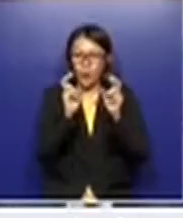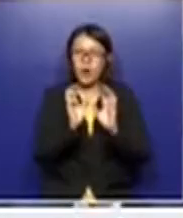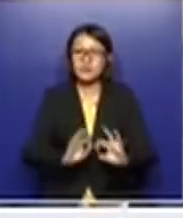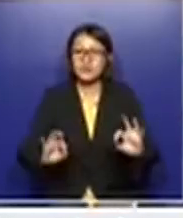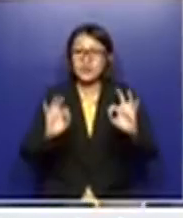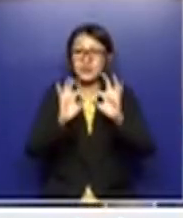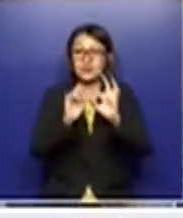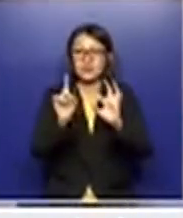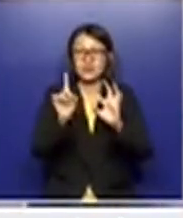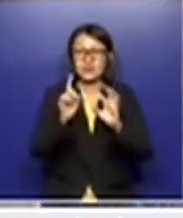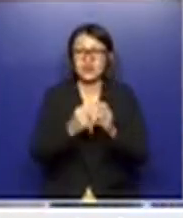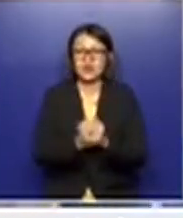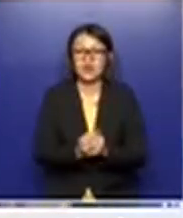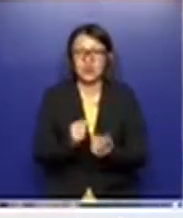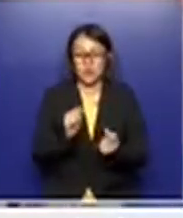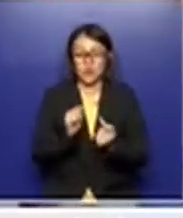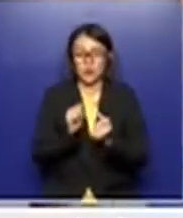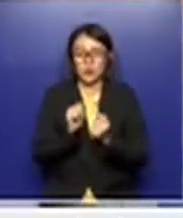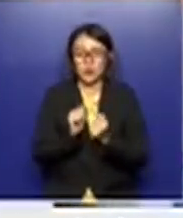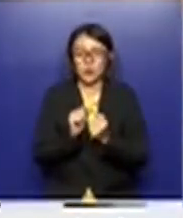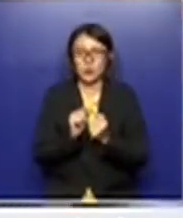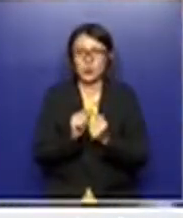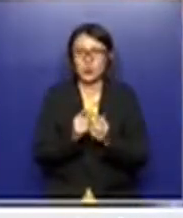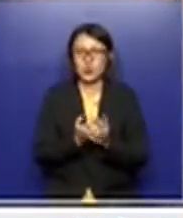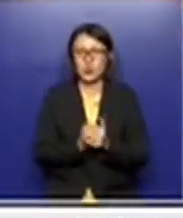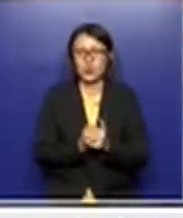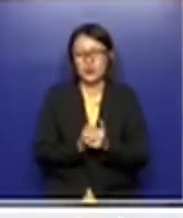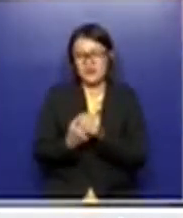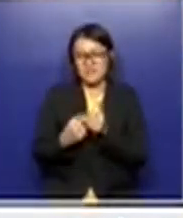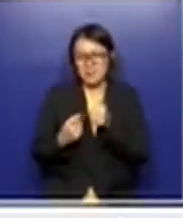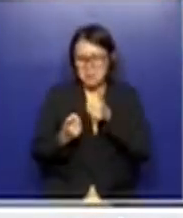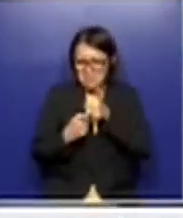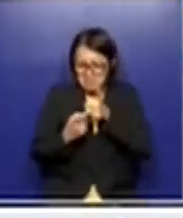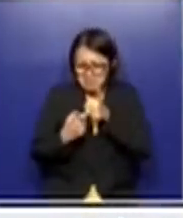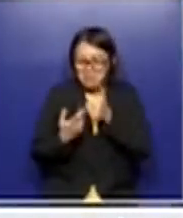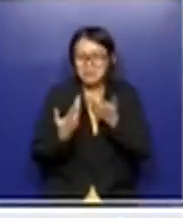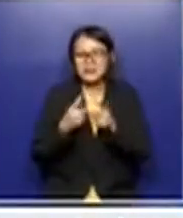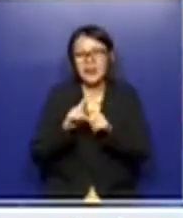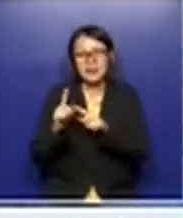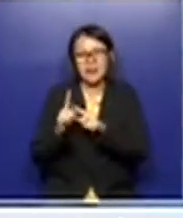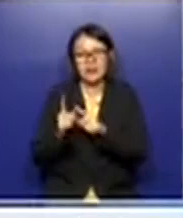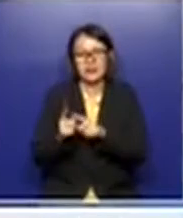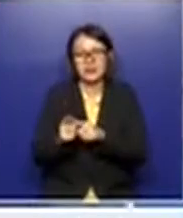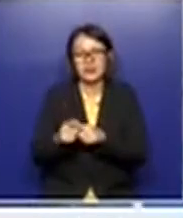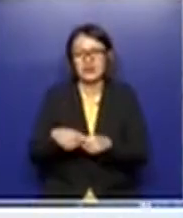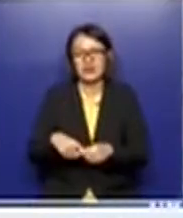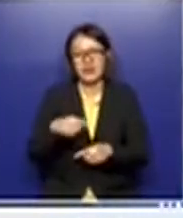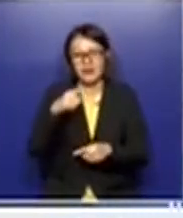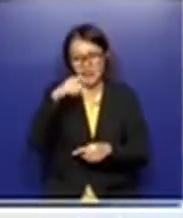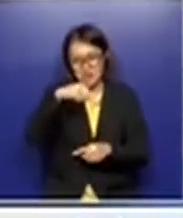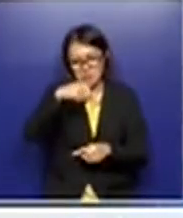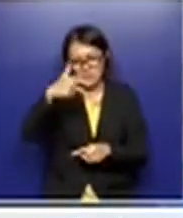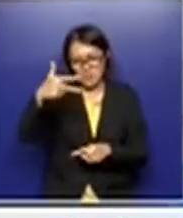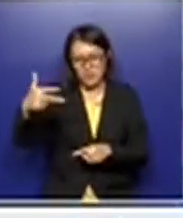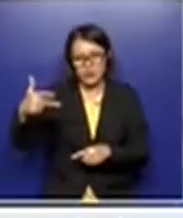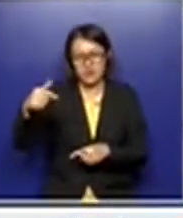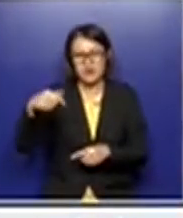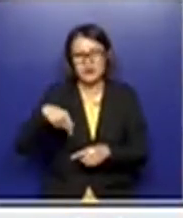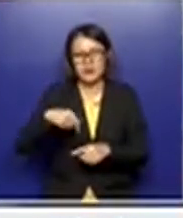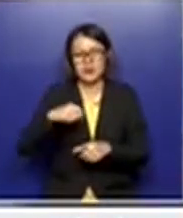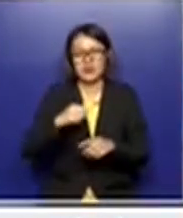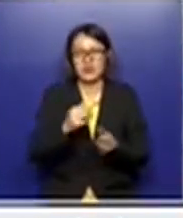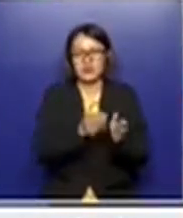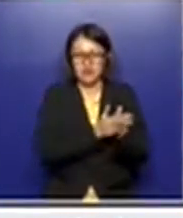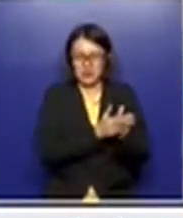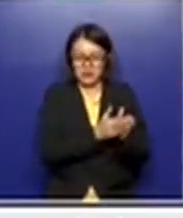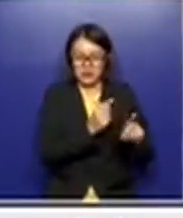ของเรตติ้งนะคะขออนุญาตเรียนนะคะว่าค่าเฉลี่ยเรตติ้งของไทย PBS ในไตรมาสที่1ก็